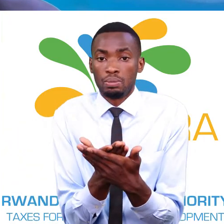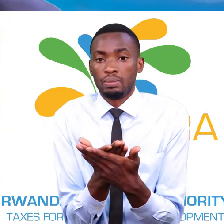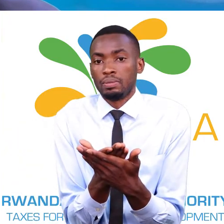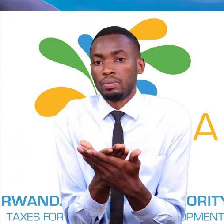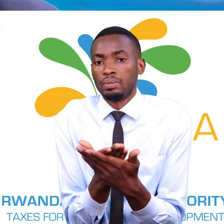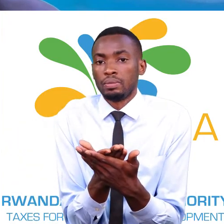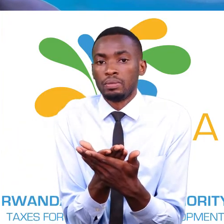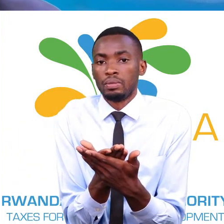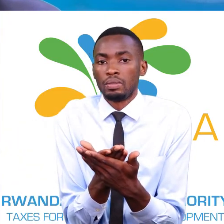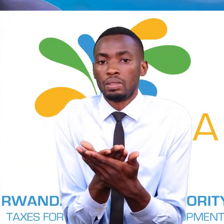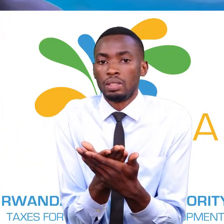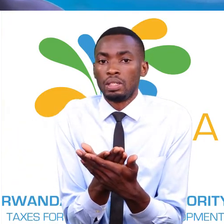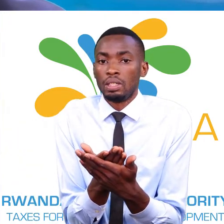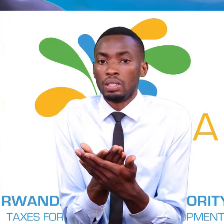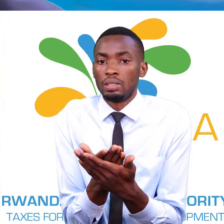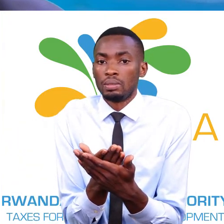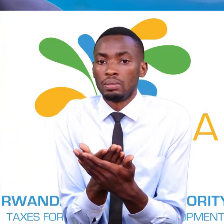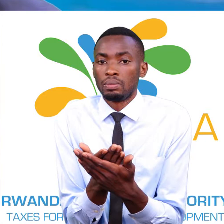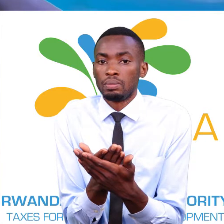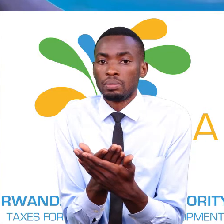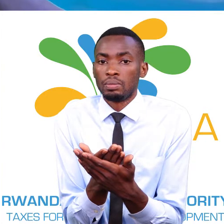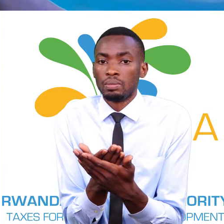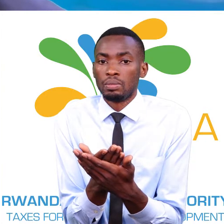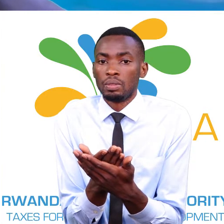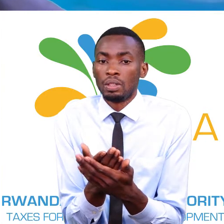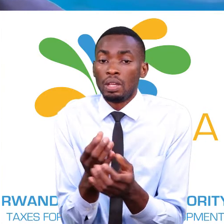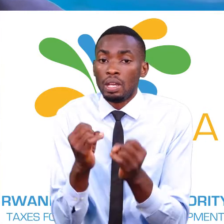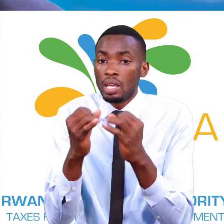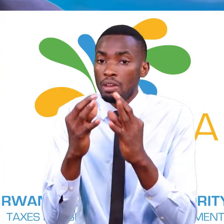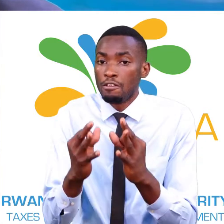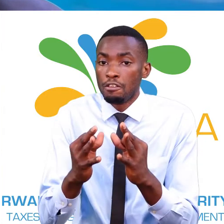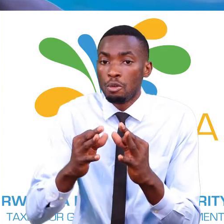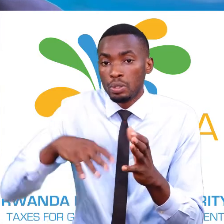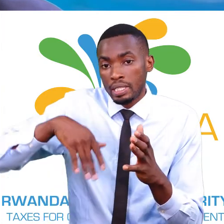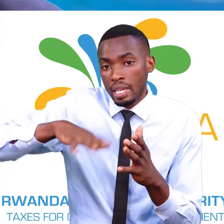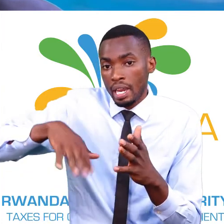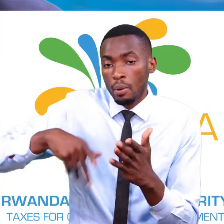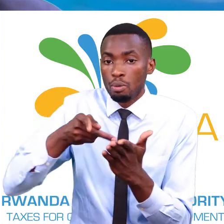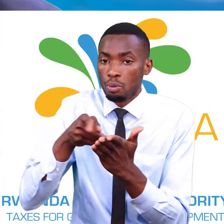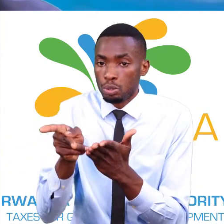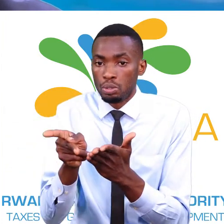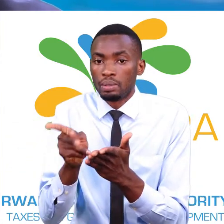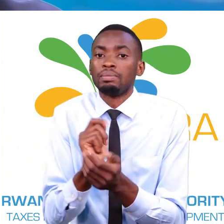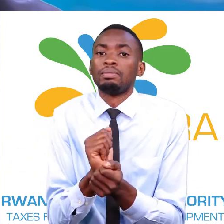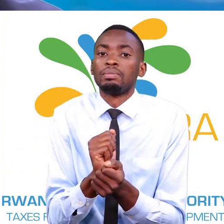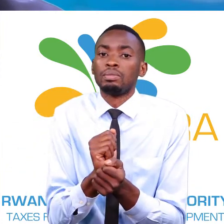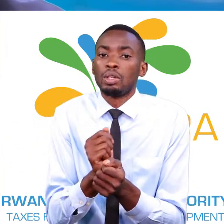ntabwo yamenyekanishije sitepu ya mbere ni ukumenyekanisha hejuru by'ibihano byo gutinda kumenyekanisha gutinda